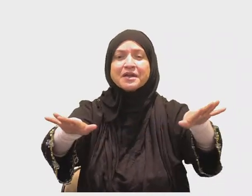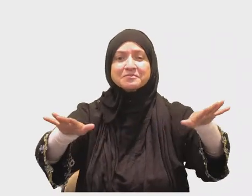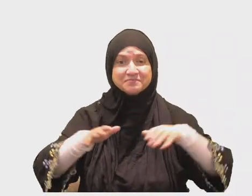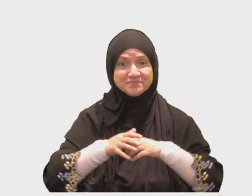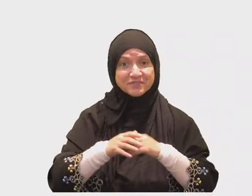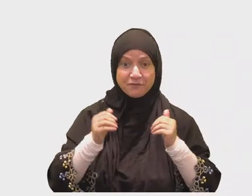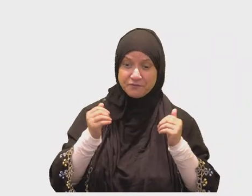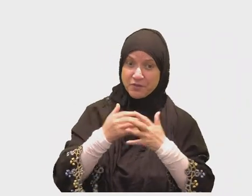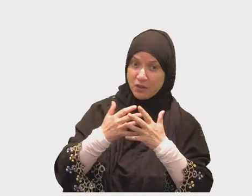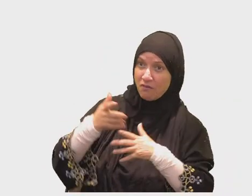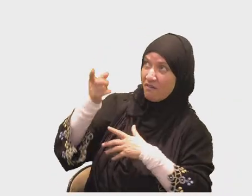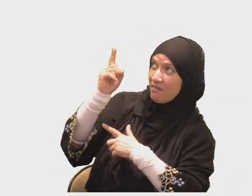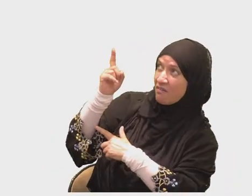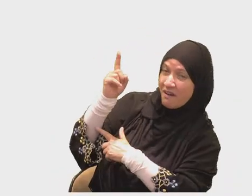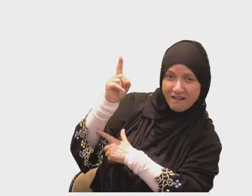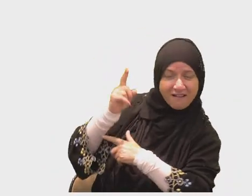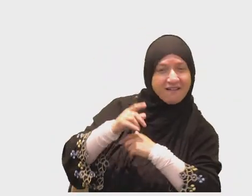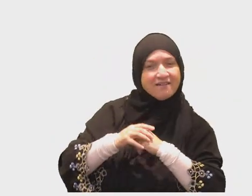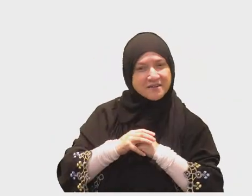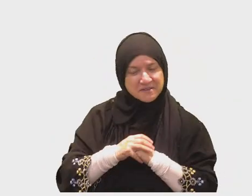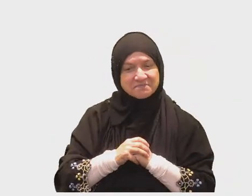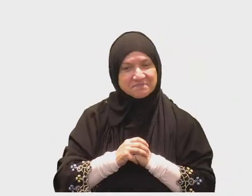وكل ضلالة في النار